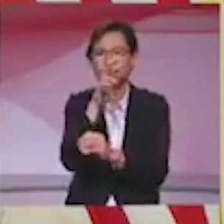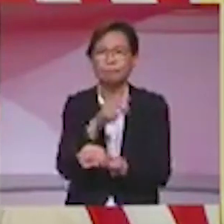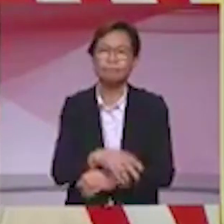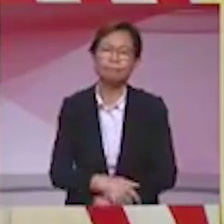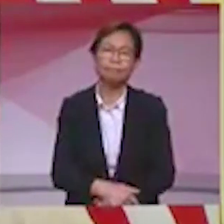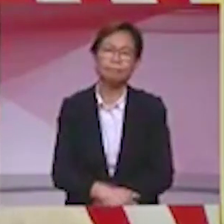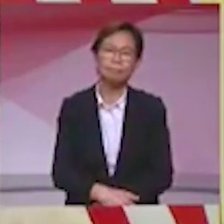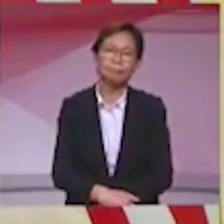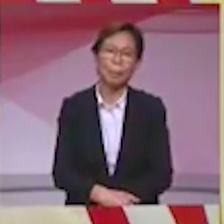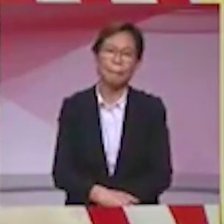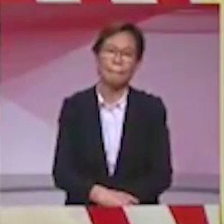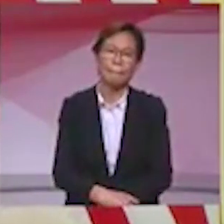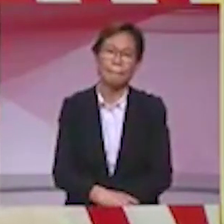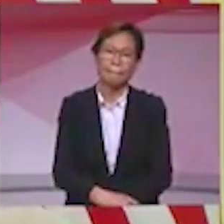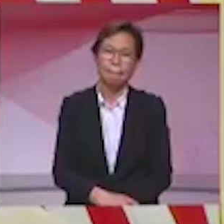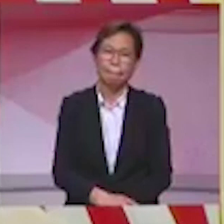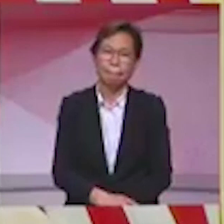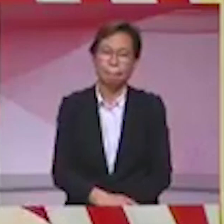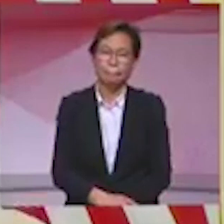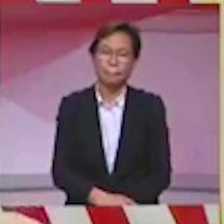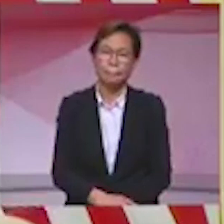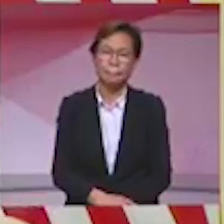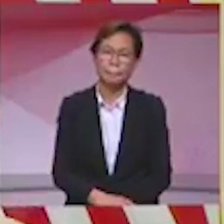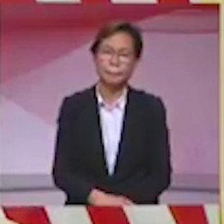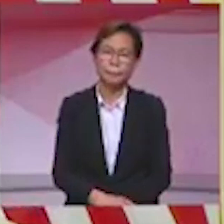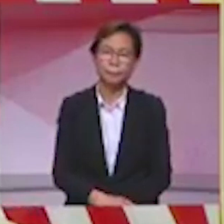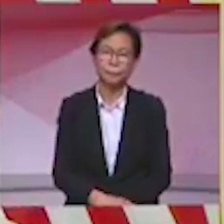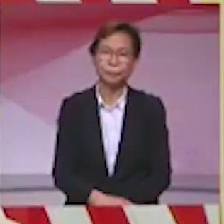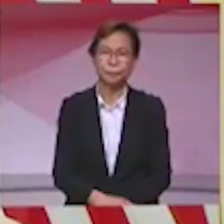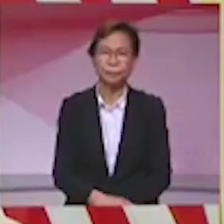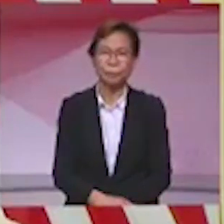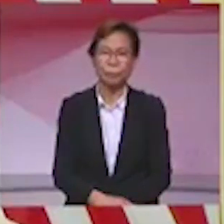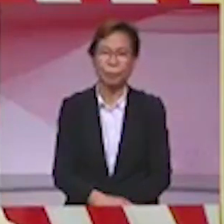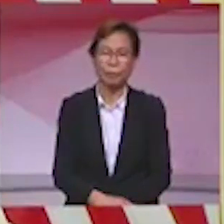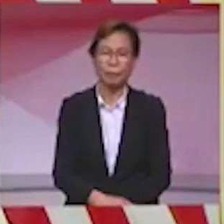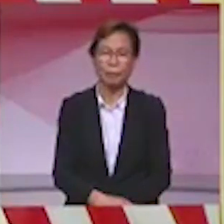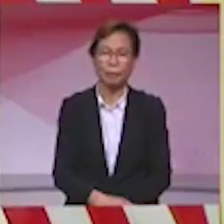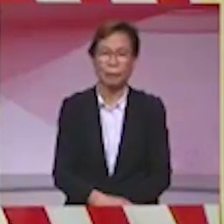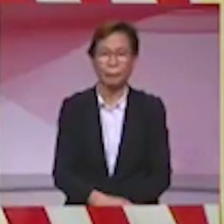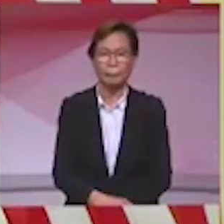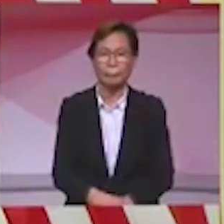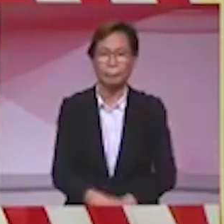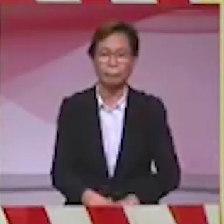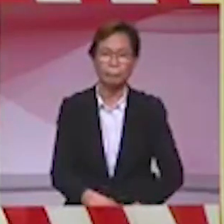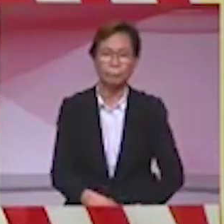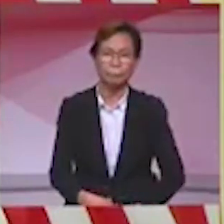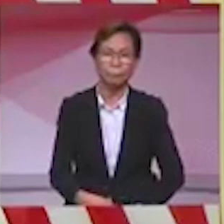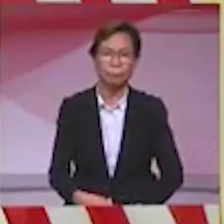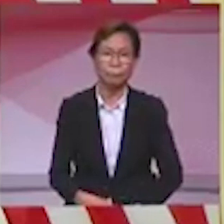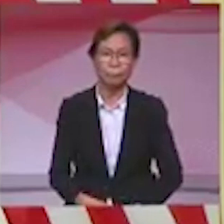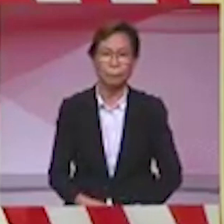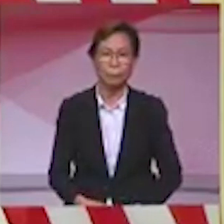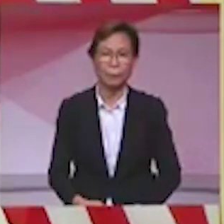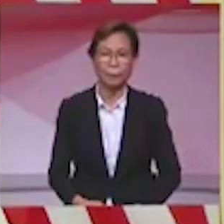saya juga anak maklumkan bahwa jika ada ya jika ada